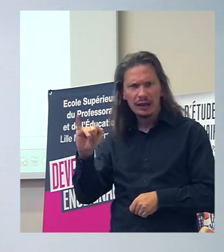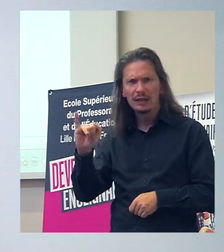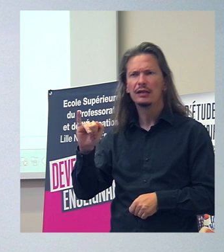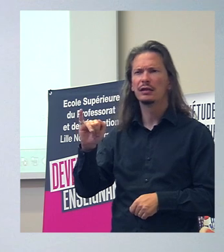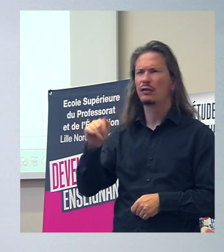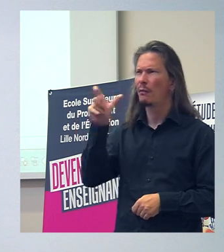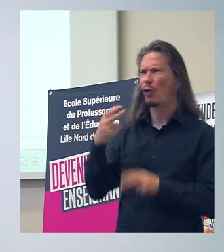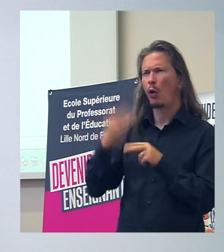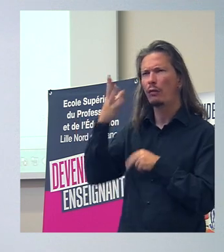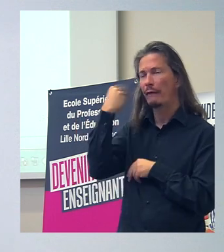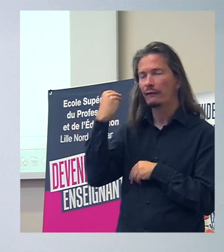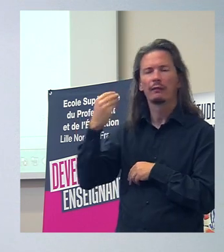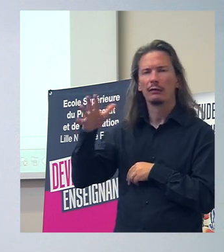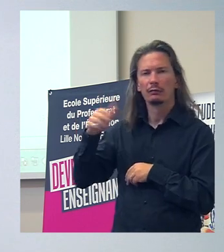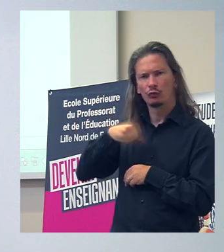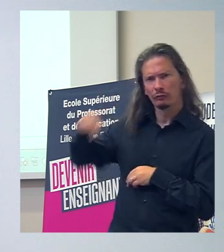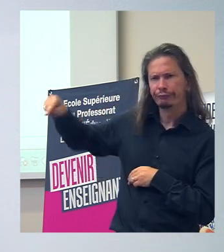j'oublie l'autre nom maintenant, mais enfin,